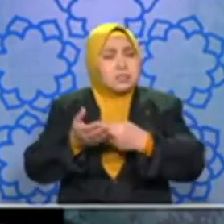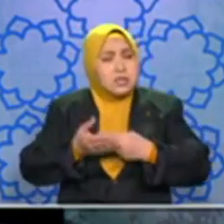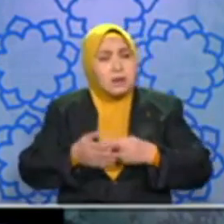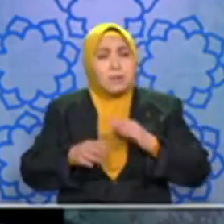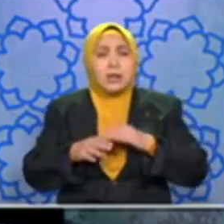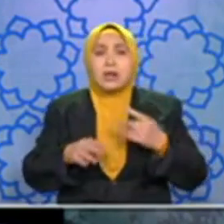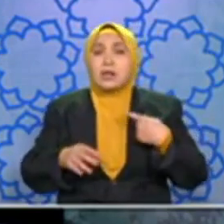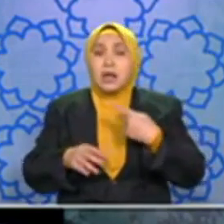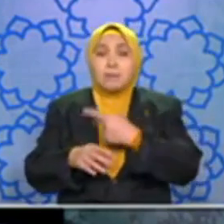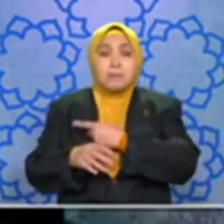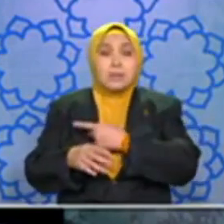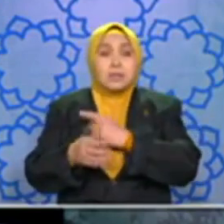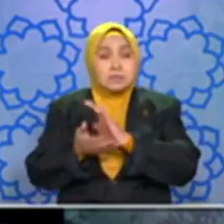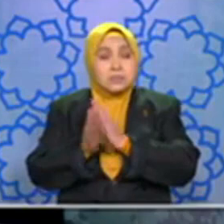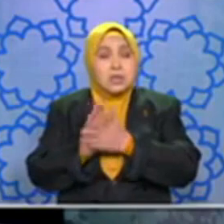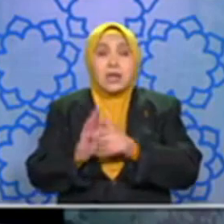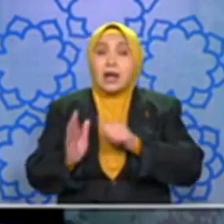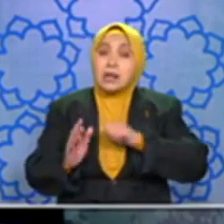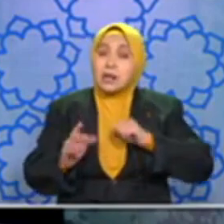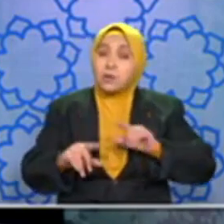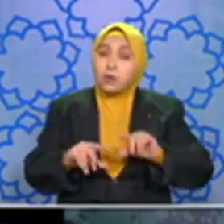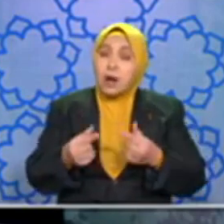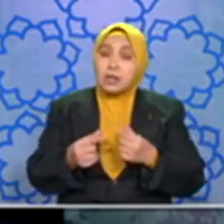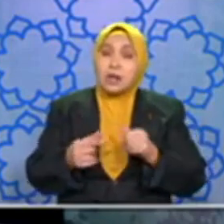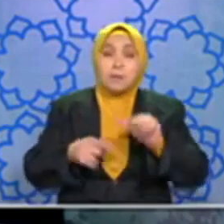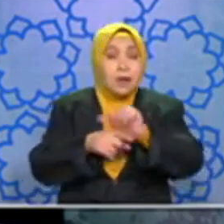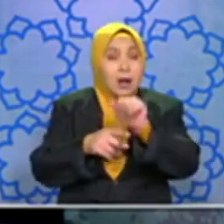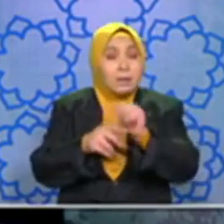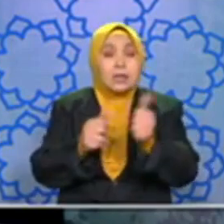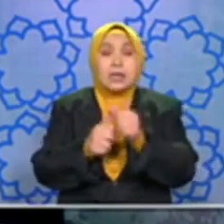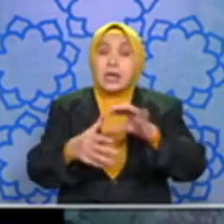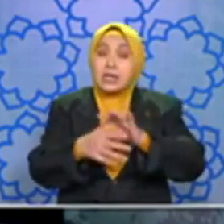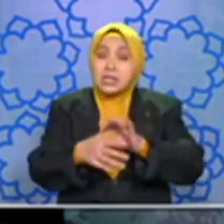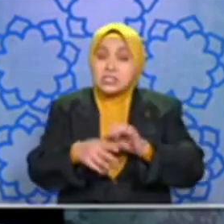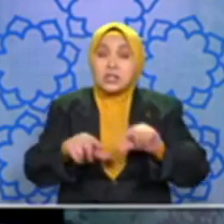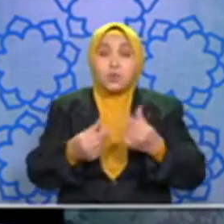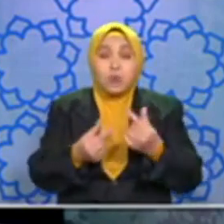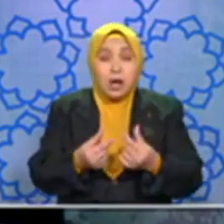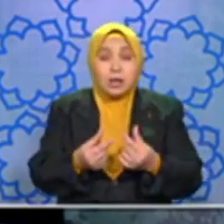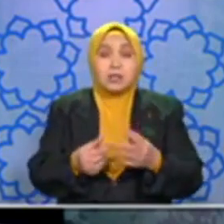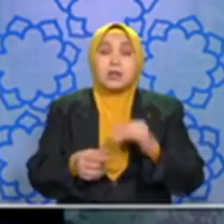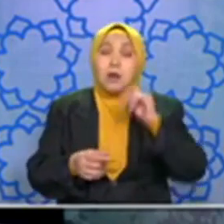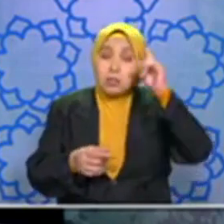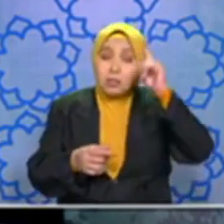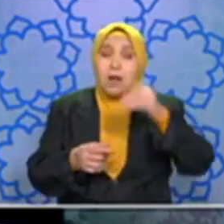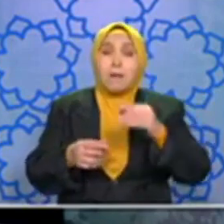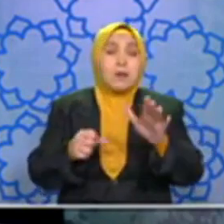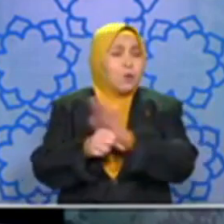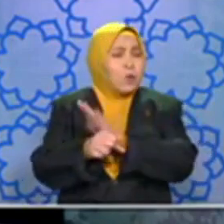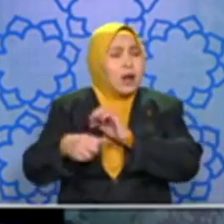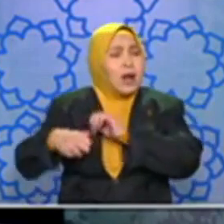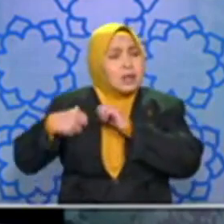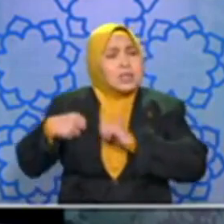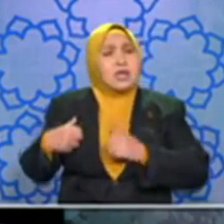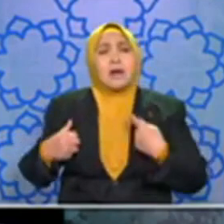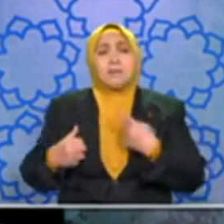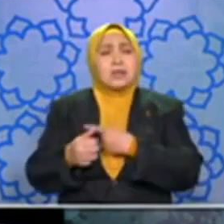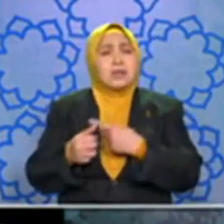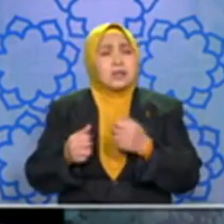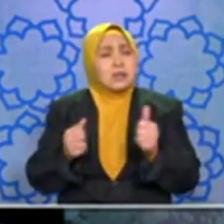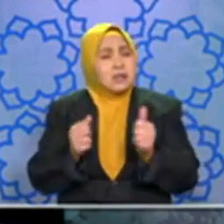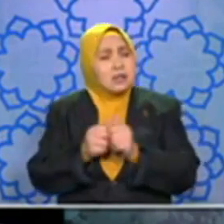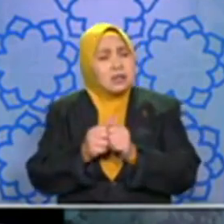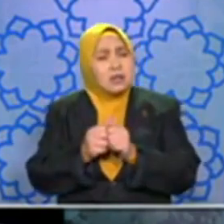untuk kami menjadi ahli Al-Quran yang beramal dengan isi kandungan Al-Quran, ya Allah. Ya Allah, penuhkanlah hati-hati kami, ya Allah,